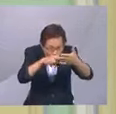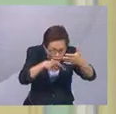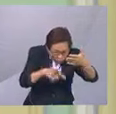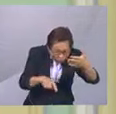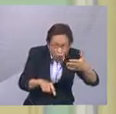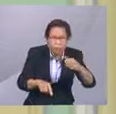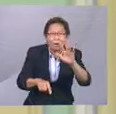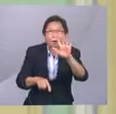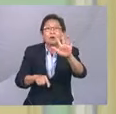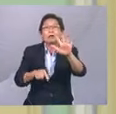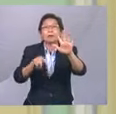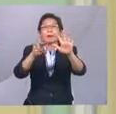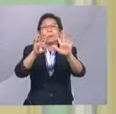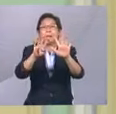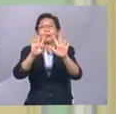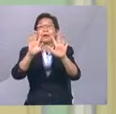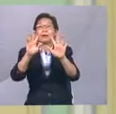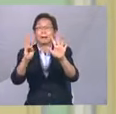500